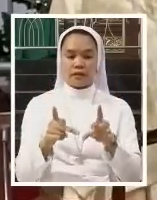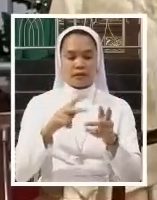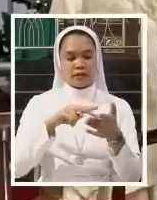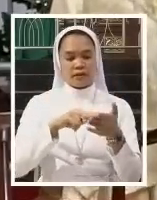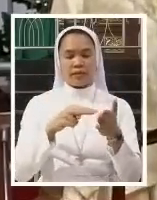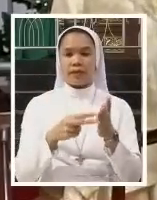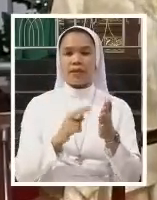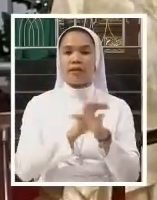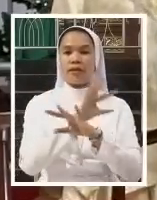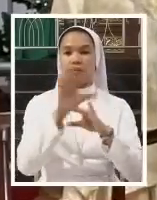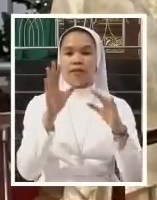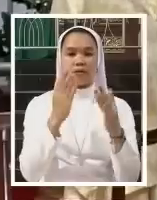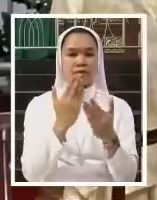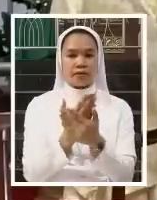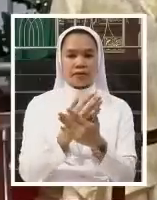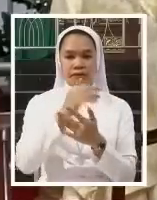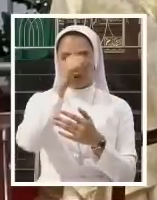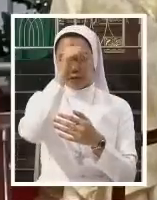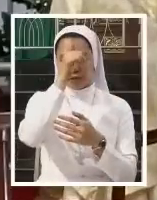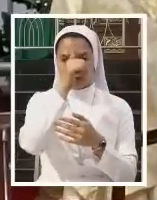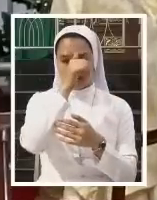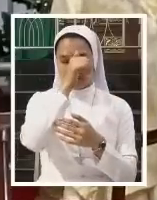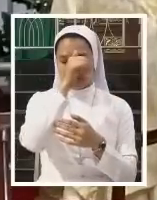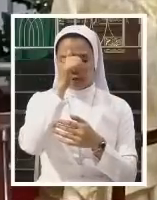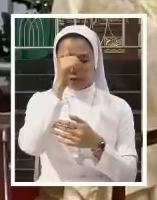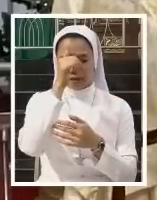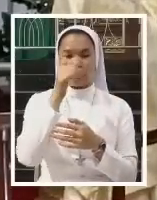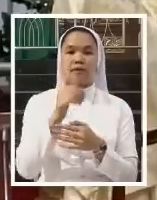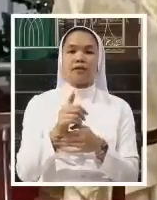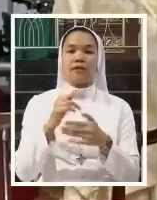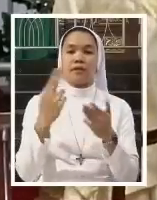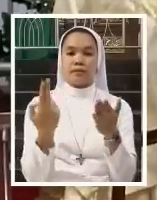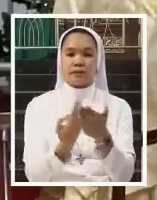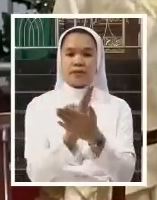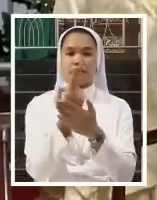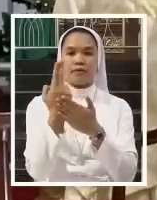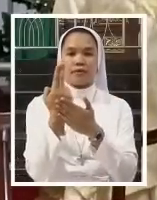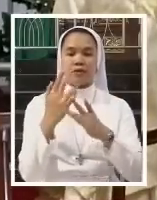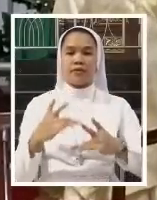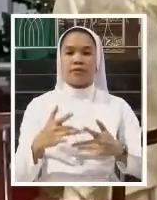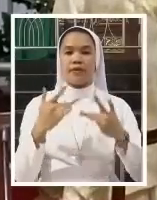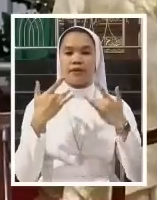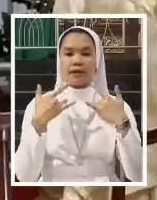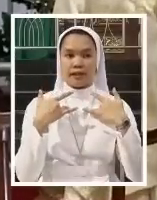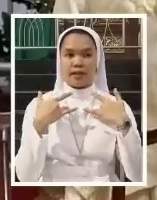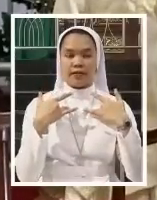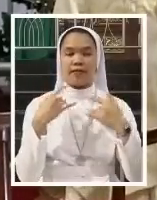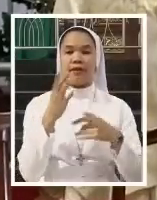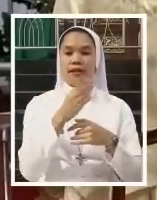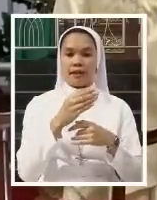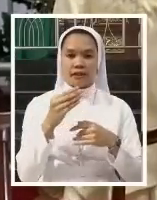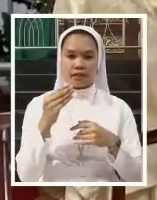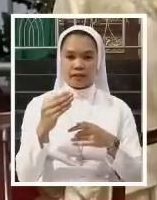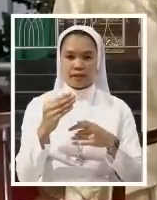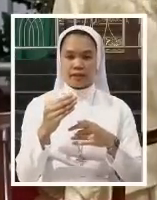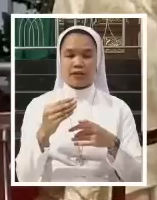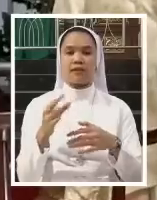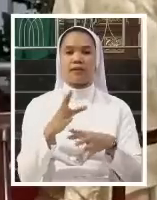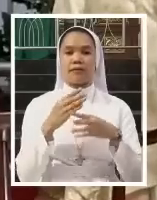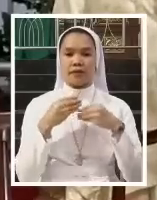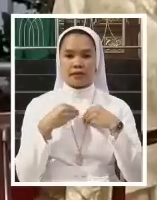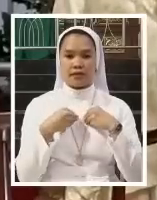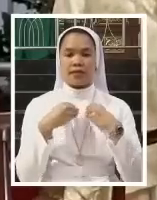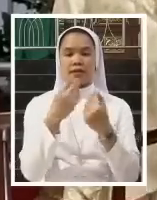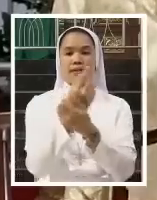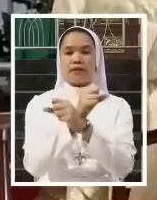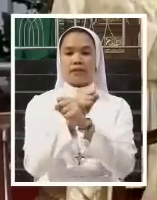ang gabos na nilanahidan kay ni, magbago kang sendang buhay, asin magkamit kan